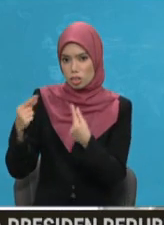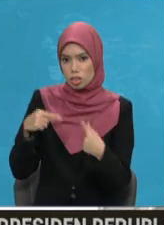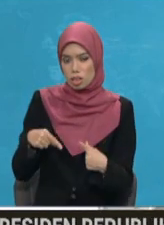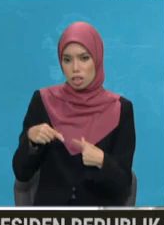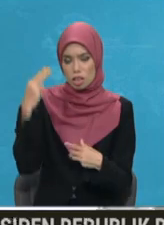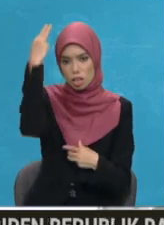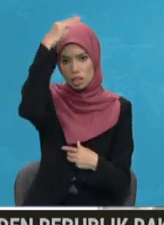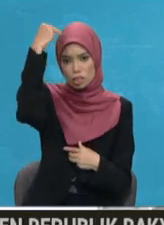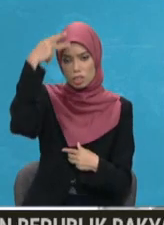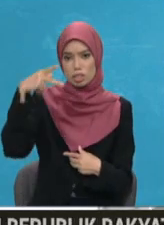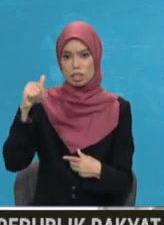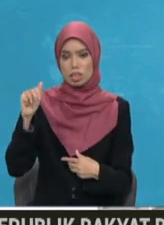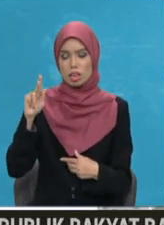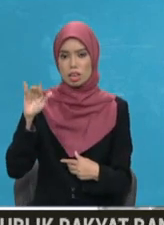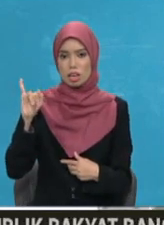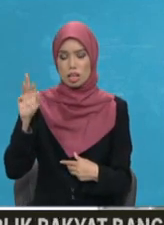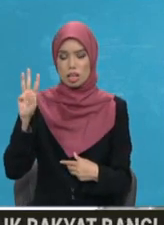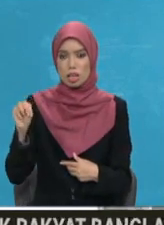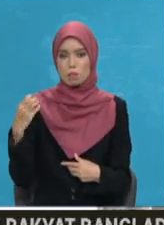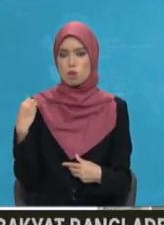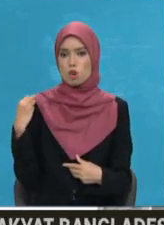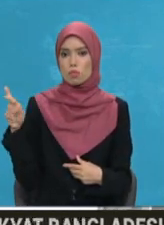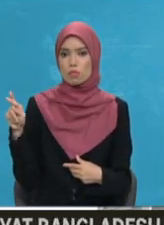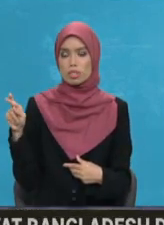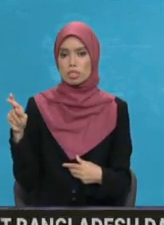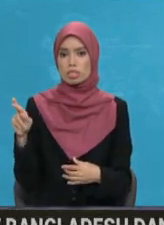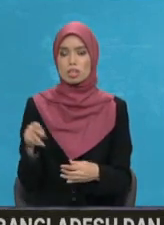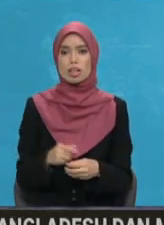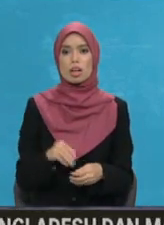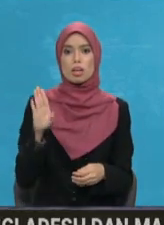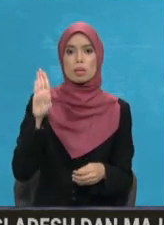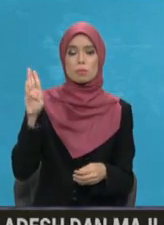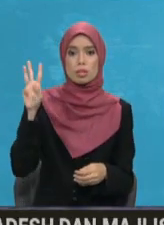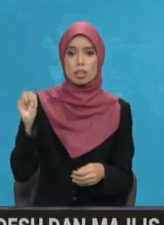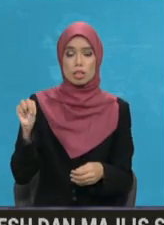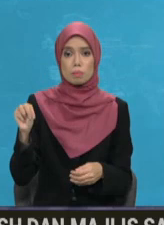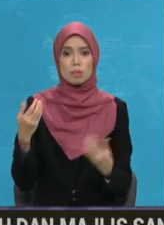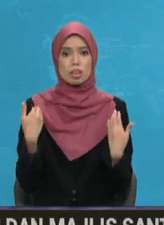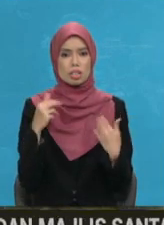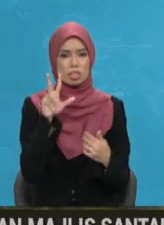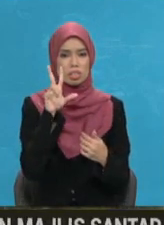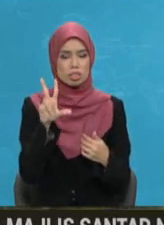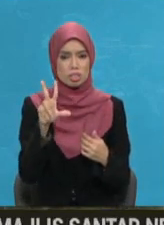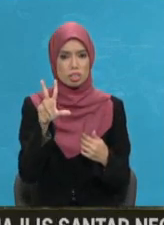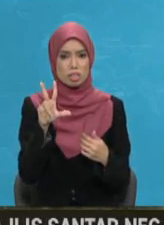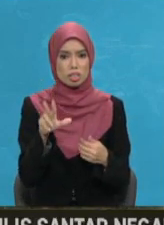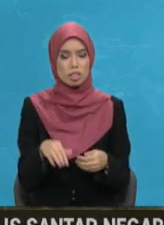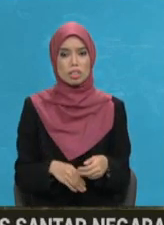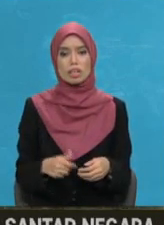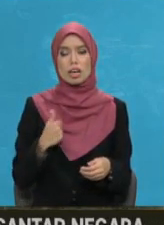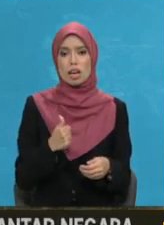Karim pegawai daerah Brunei dan Muara 3 orang calon yang layak bagi mengisikan jawatan tersebut